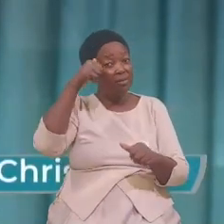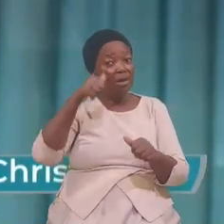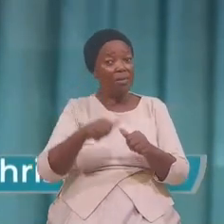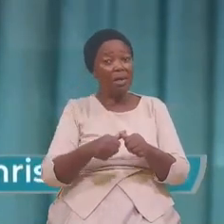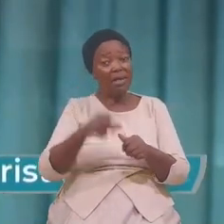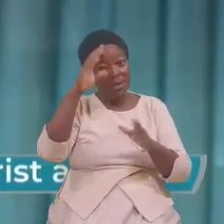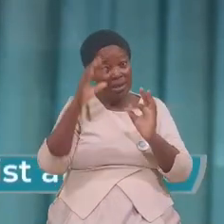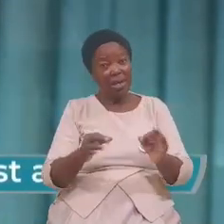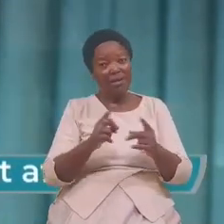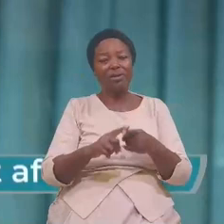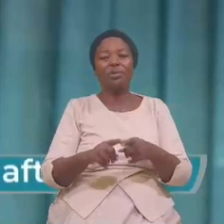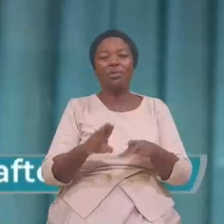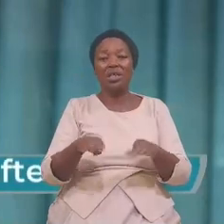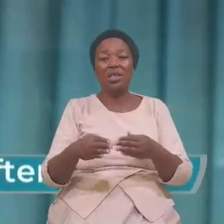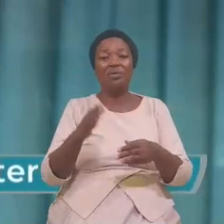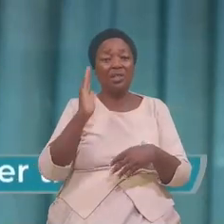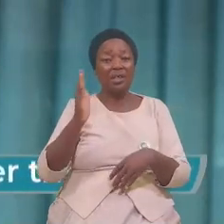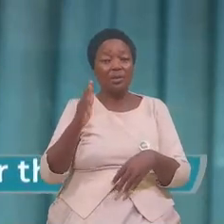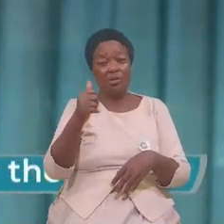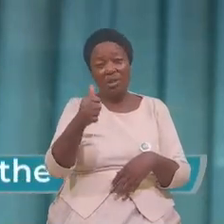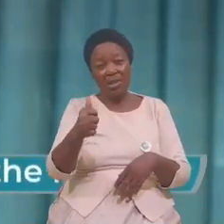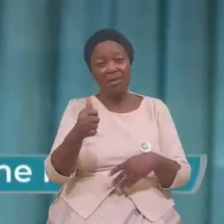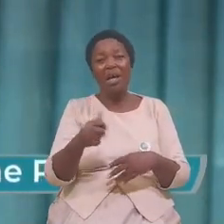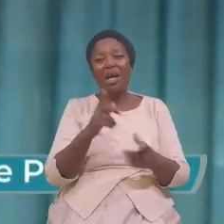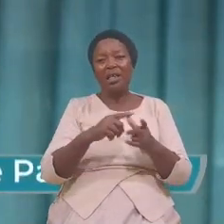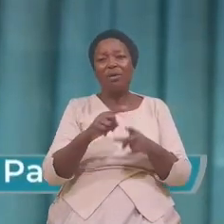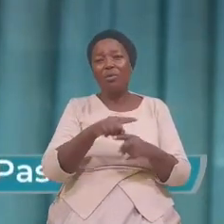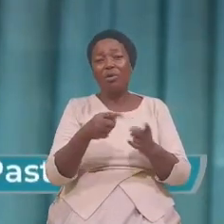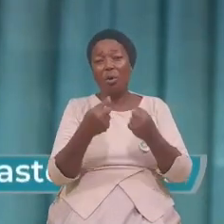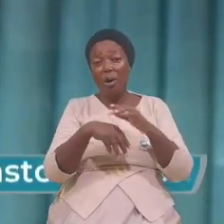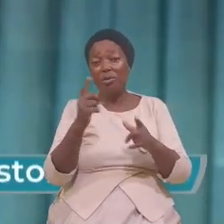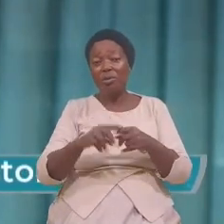de témoigner. Quand tu viendras témoigner, tu vas honnir le diable.